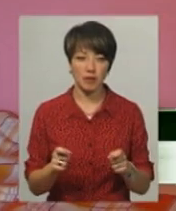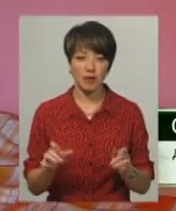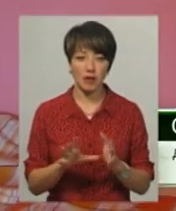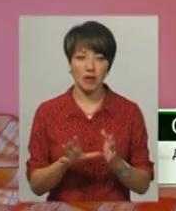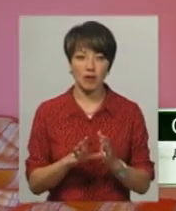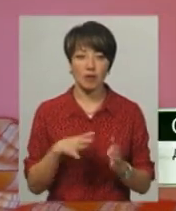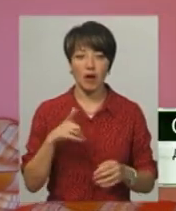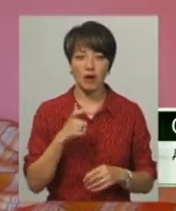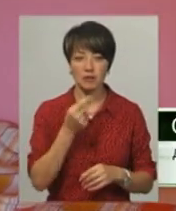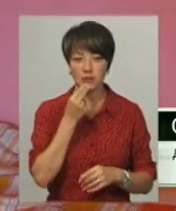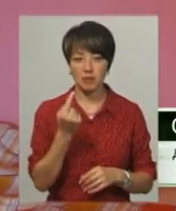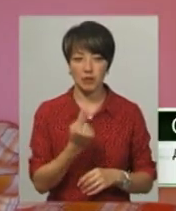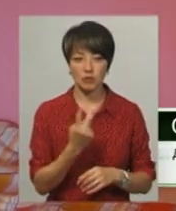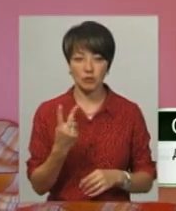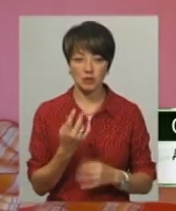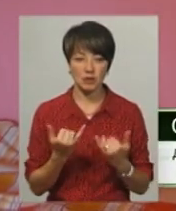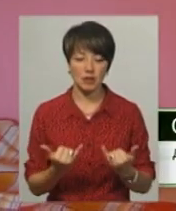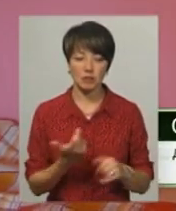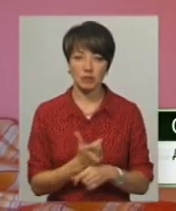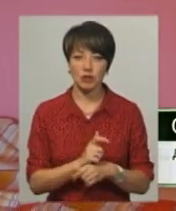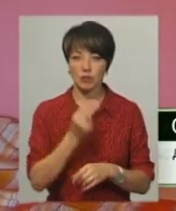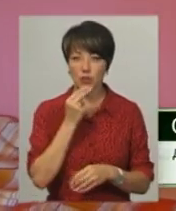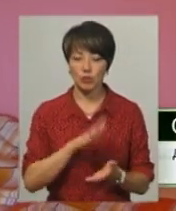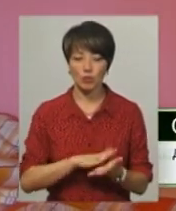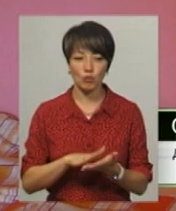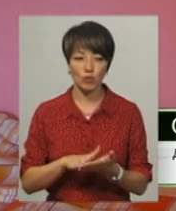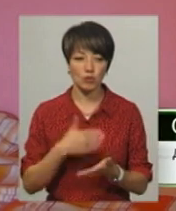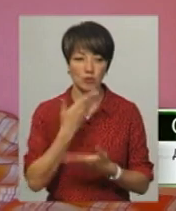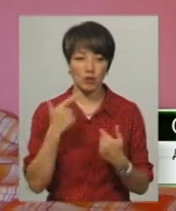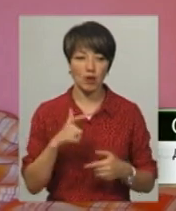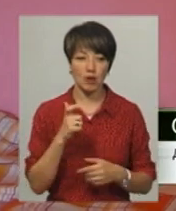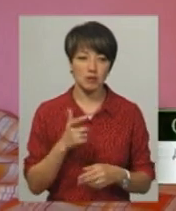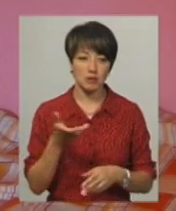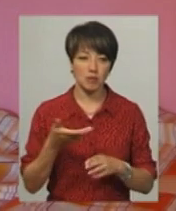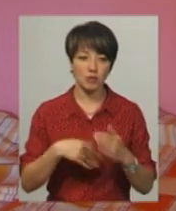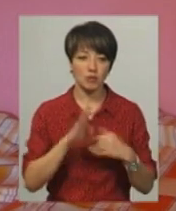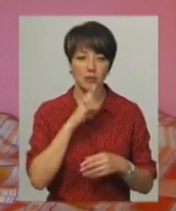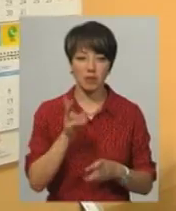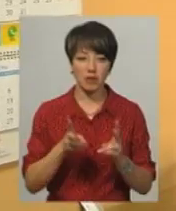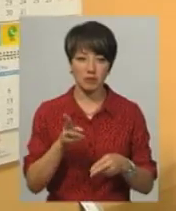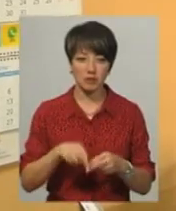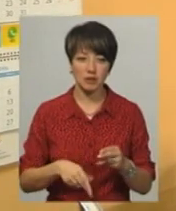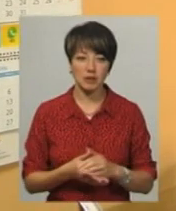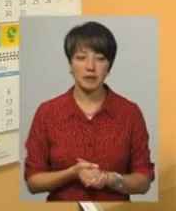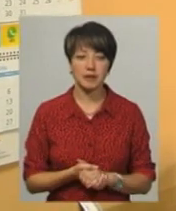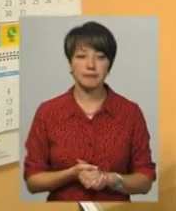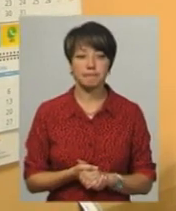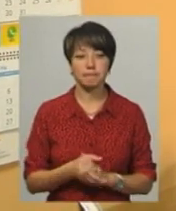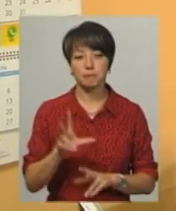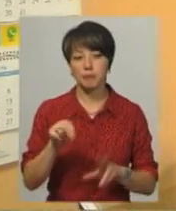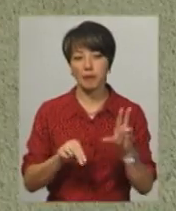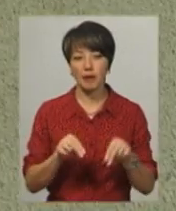того, як був газ, ми їли перше, друге, але зараз більшість їмо бутерброди, бо нема газу, а коли мама йде, то треба доварювати. Леся Андрейко